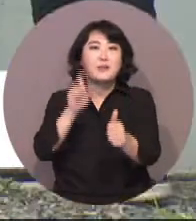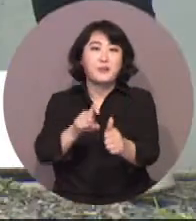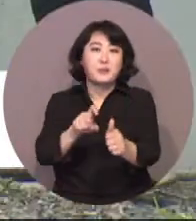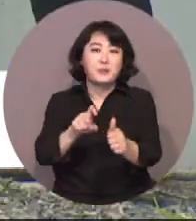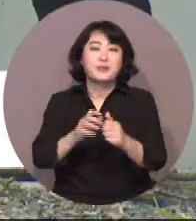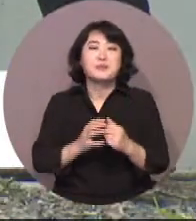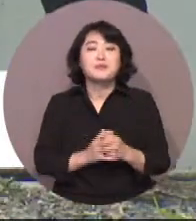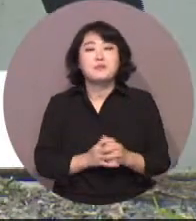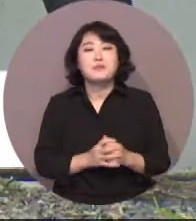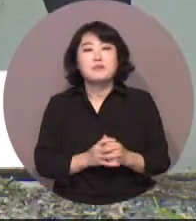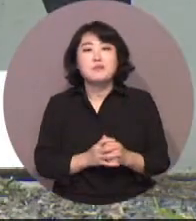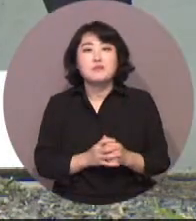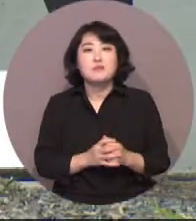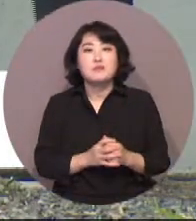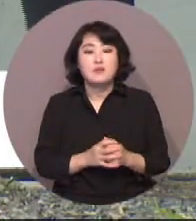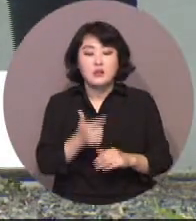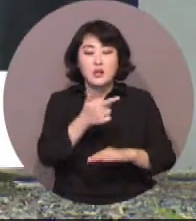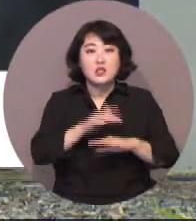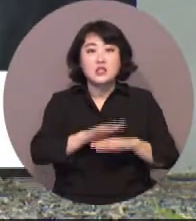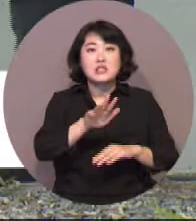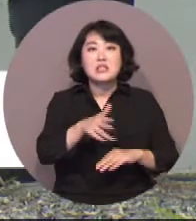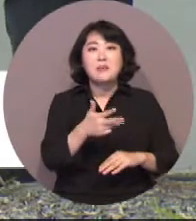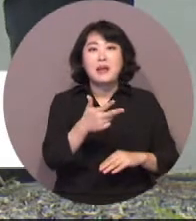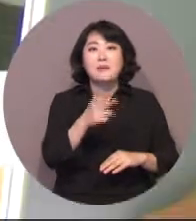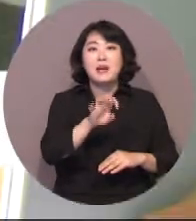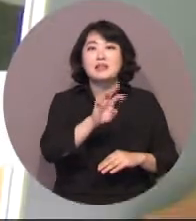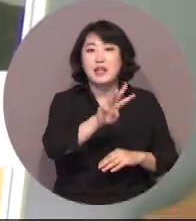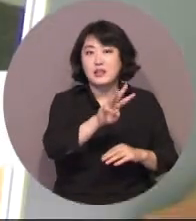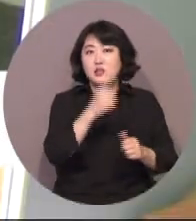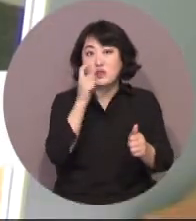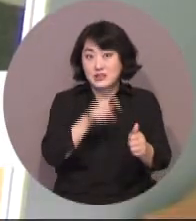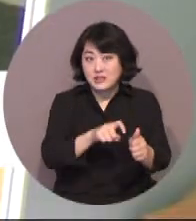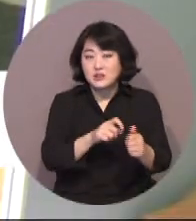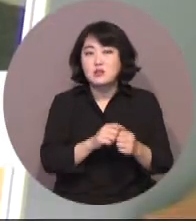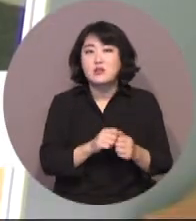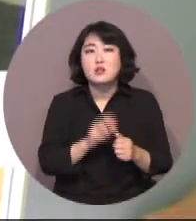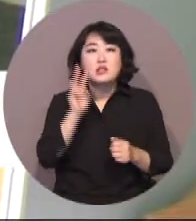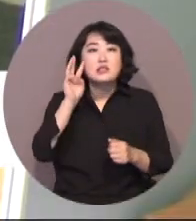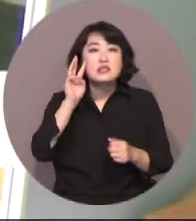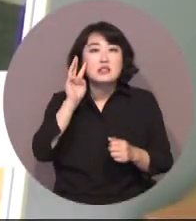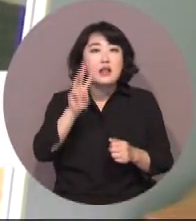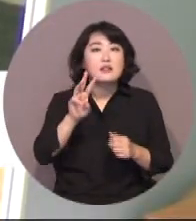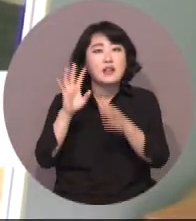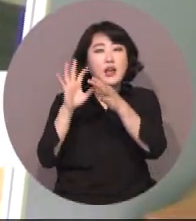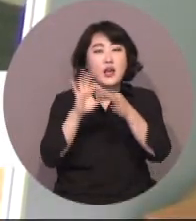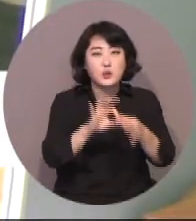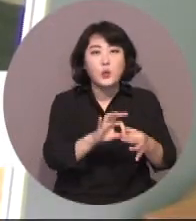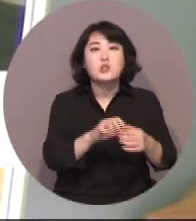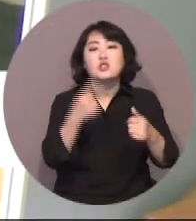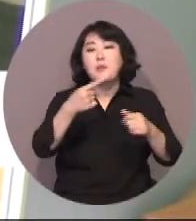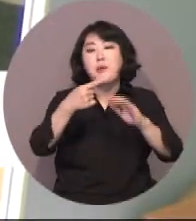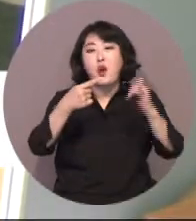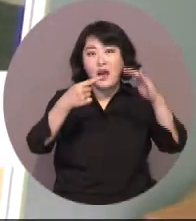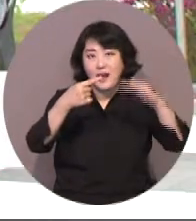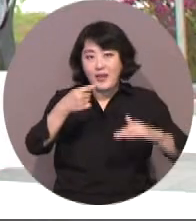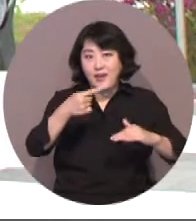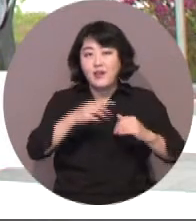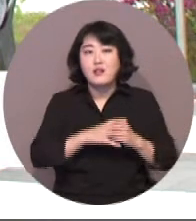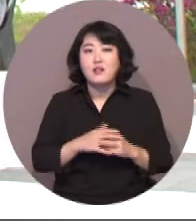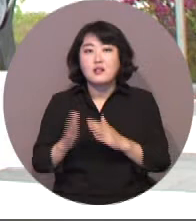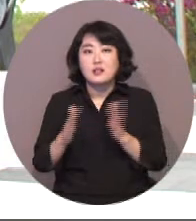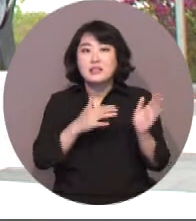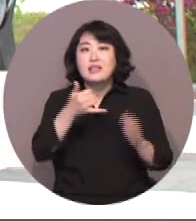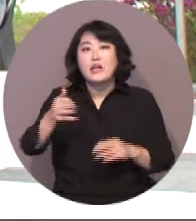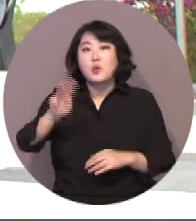발생했습니다 대전에서는 700 43명의 추가 확정될 사흘 연속 선명 대 아래의 머물러 고 세종이